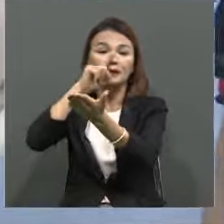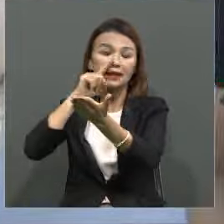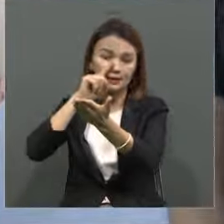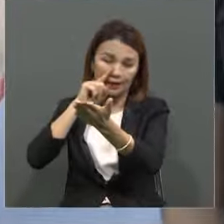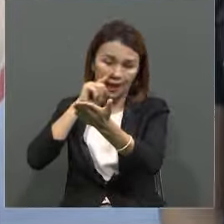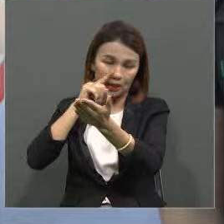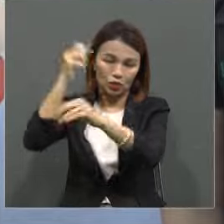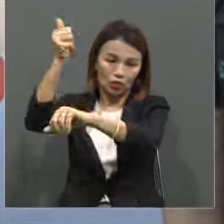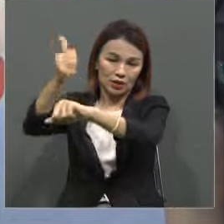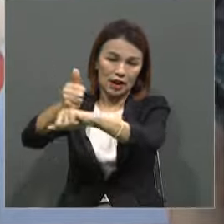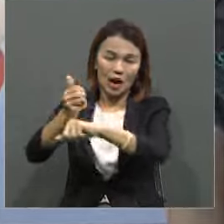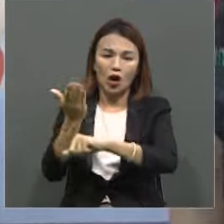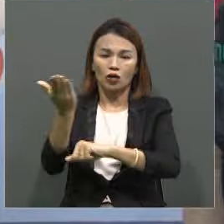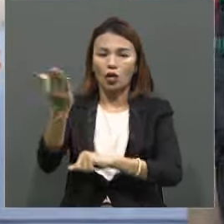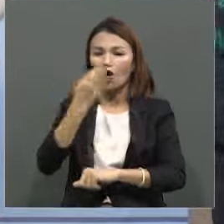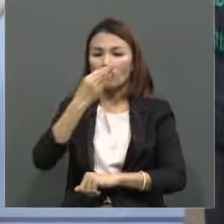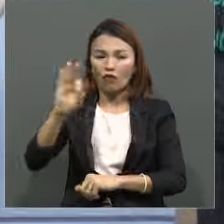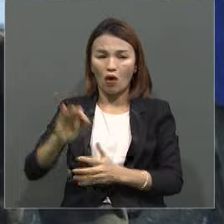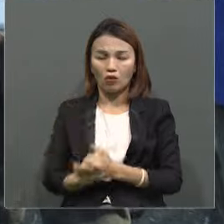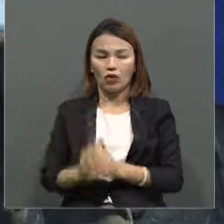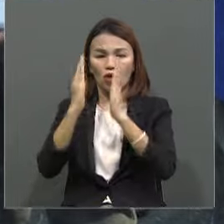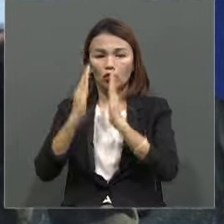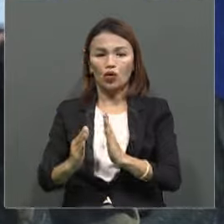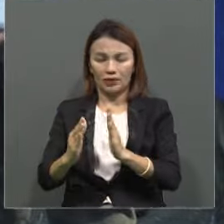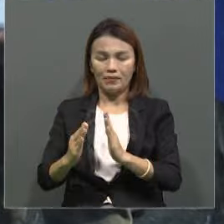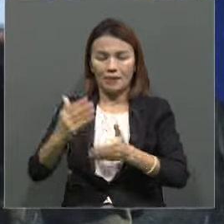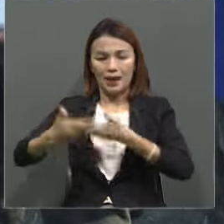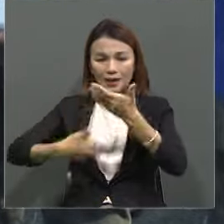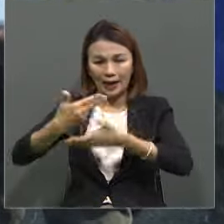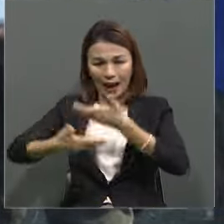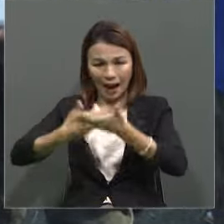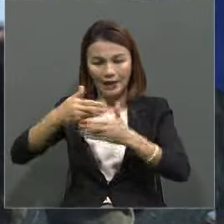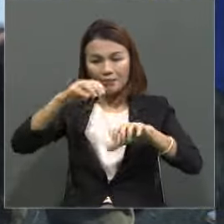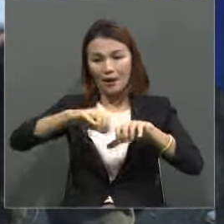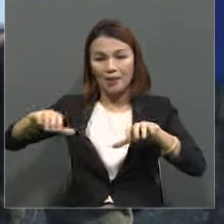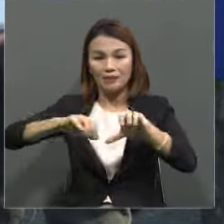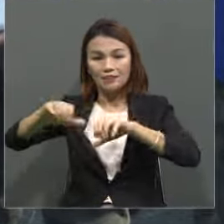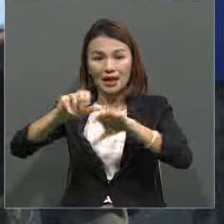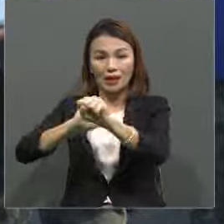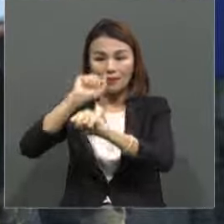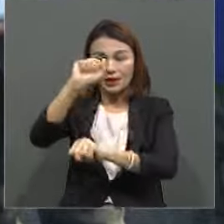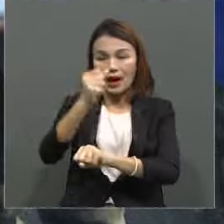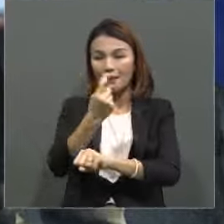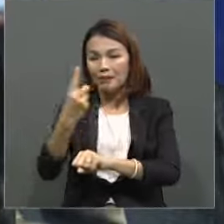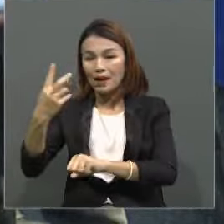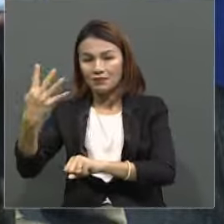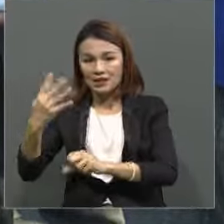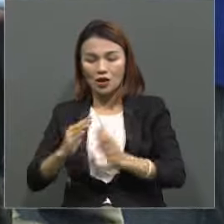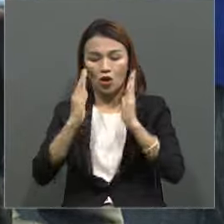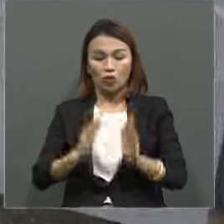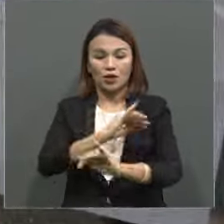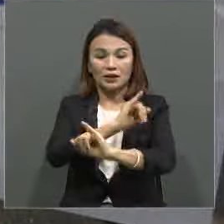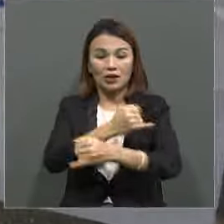ขอร้องเรียนสำนักงานตลาดกรุงเทพมหานครออกประกาศมา4ฉบับแล้วทำให้ผู้ค้าในตลาดจตุจักรเนี่ยเขาบอกว่าเขาเดือด